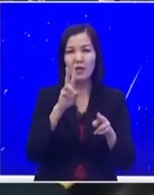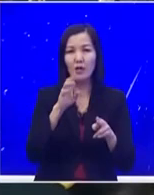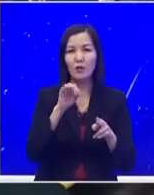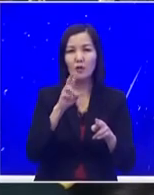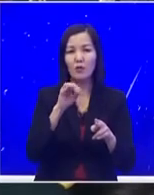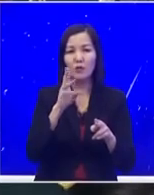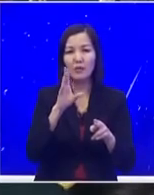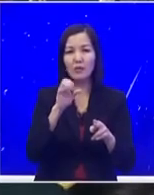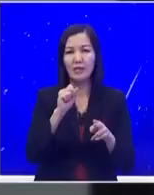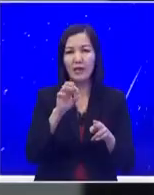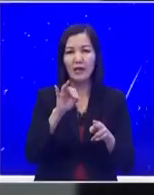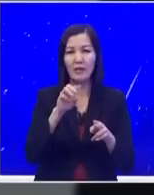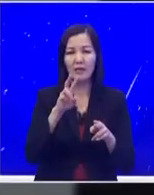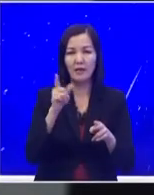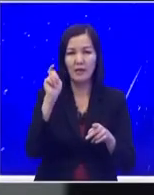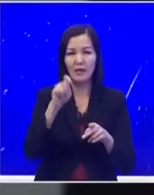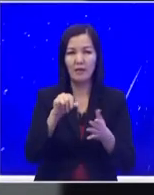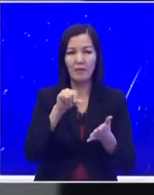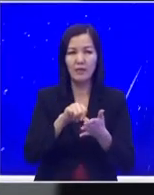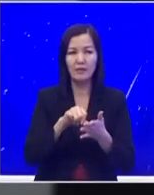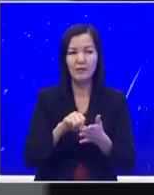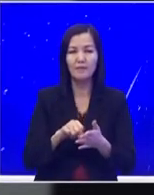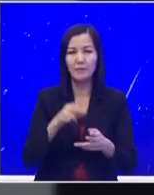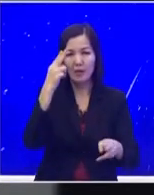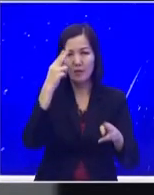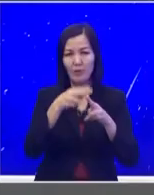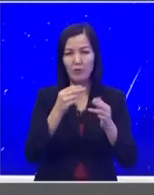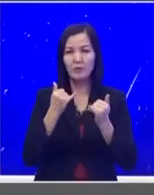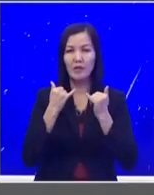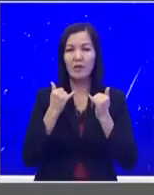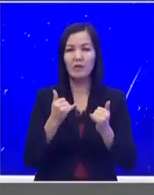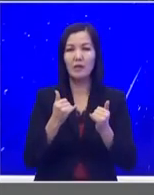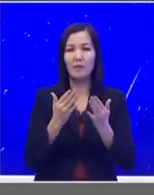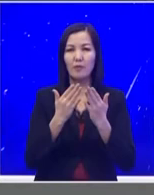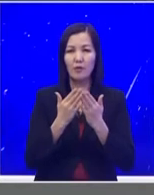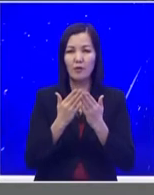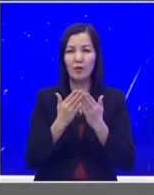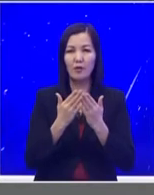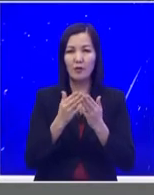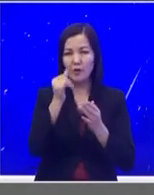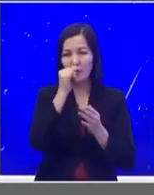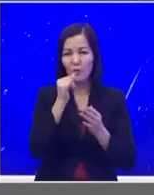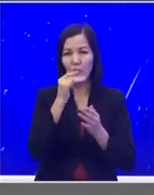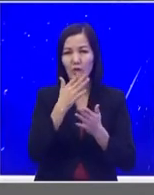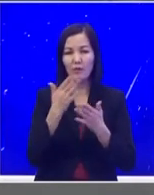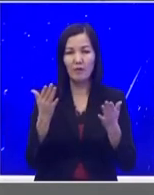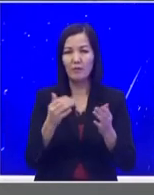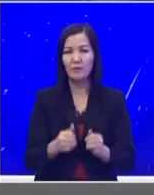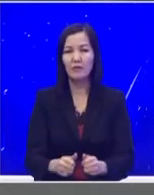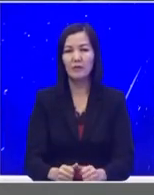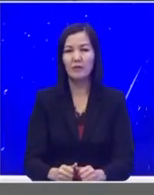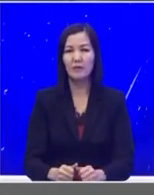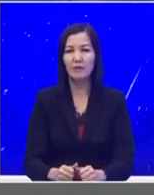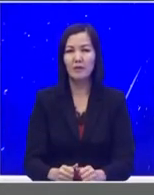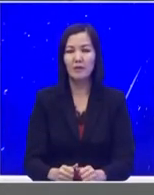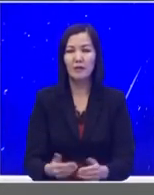да арнайы келді. Бауырымызға арнап енді Құран оқыта алмаймыз. Өйткені енді